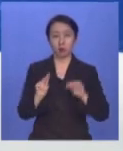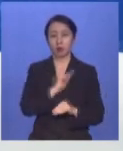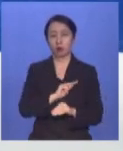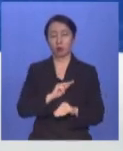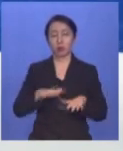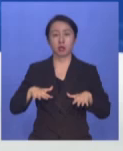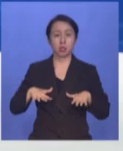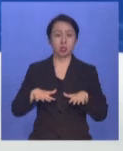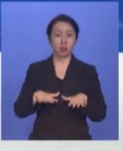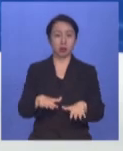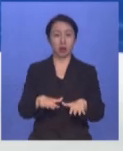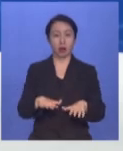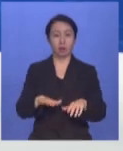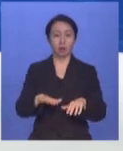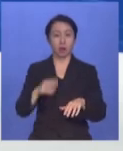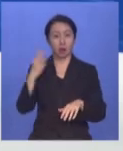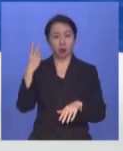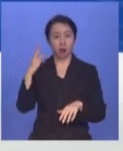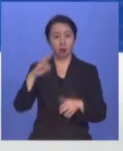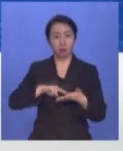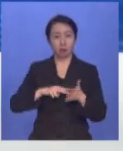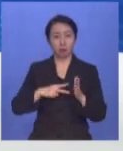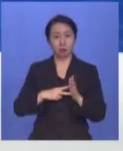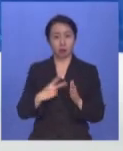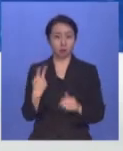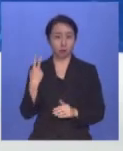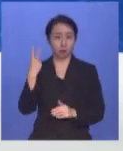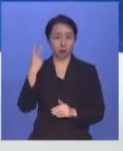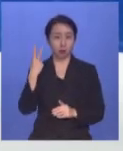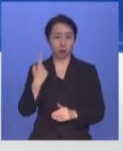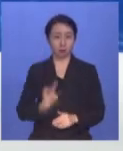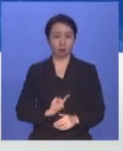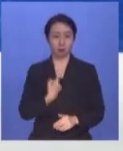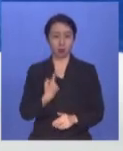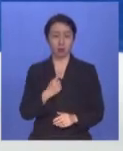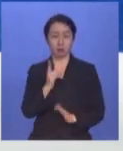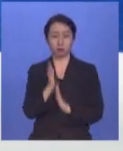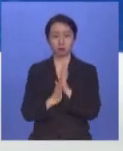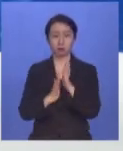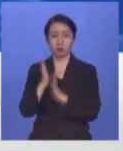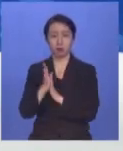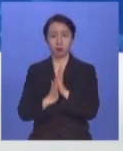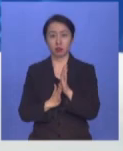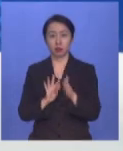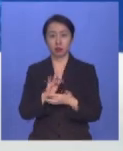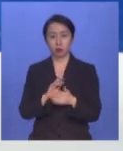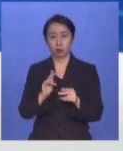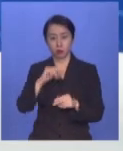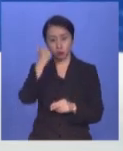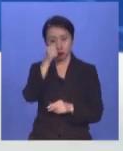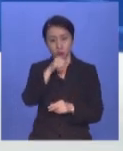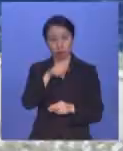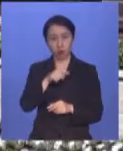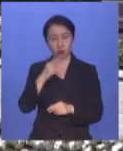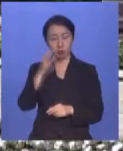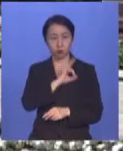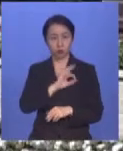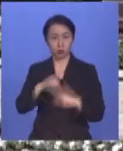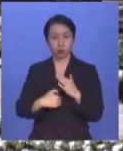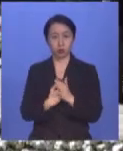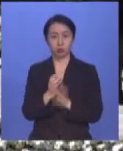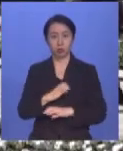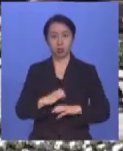отделочных работ, швея, модельер, закройщик, парикмахер, стилист и мастер по озеленению. В течение учебного года они